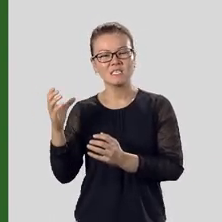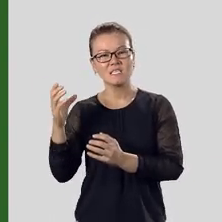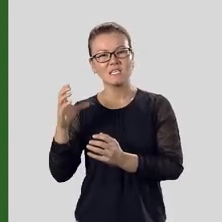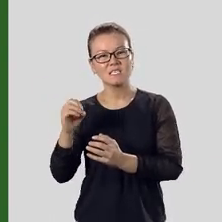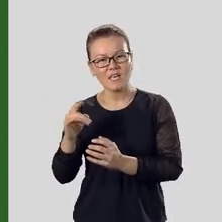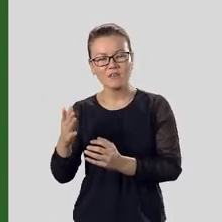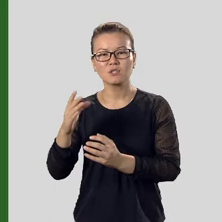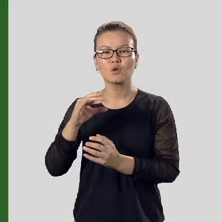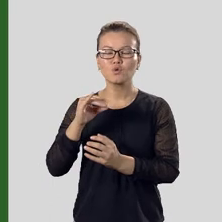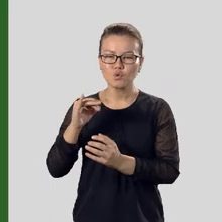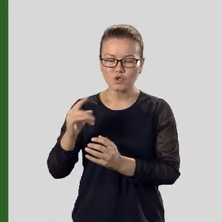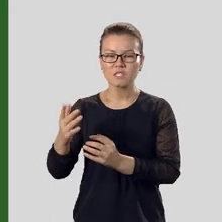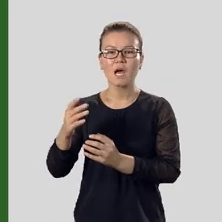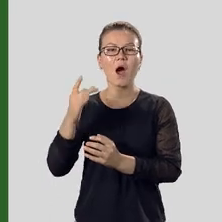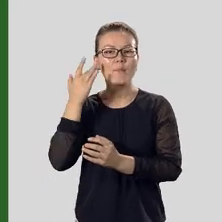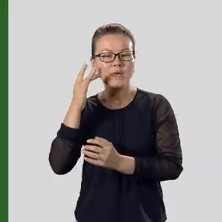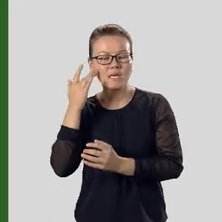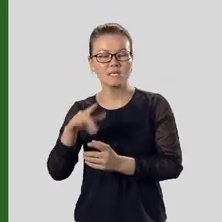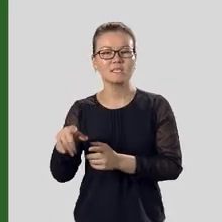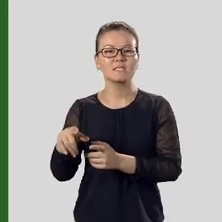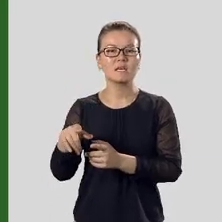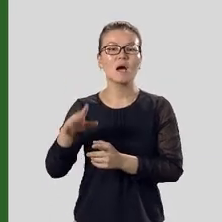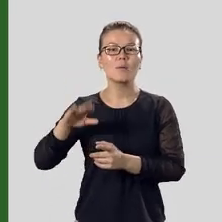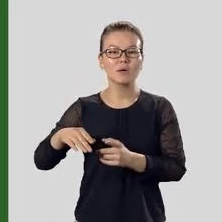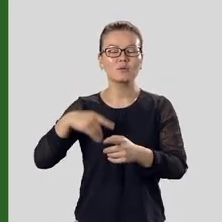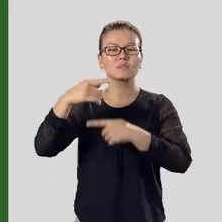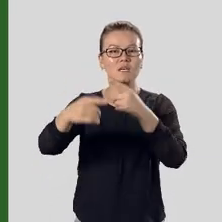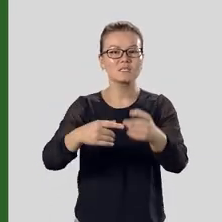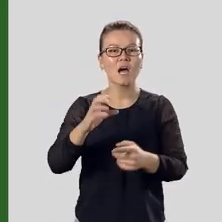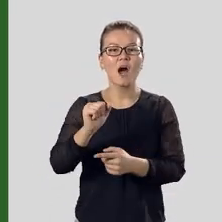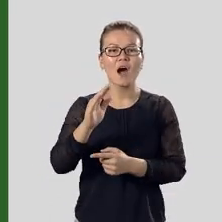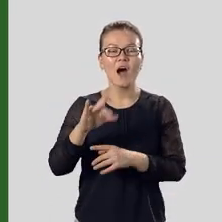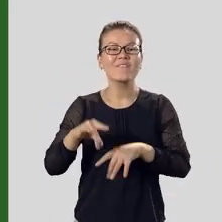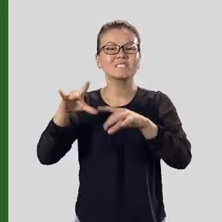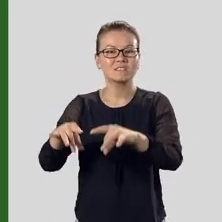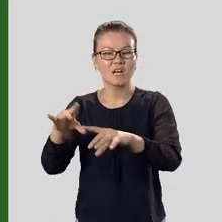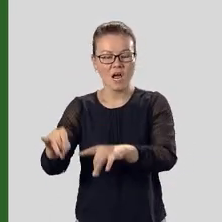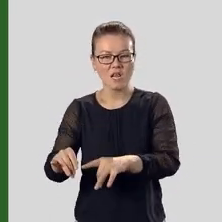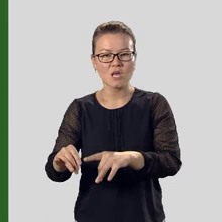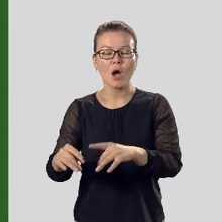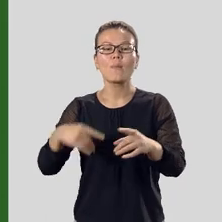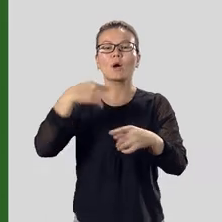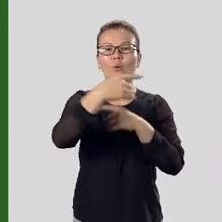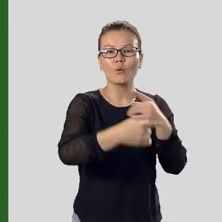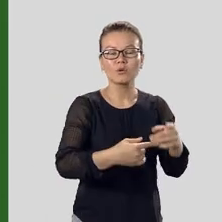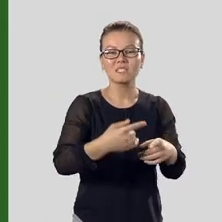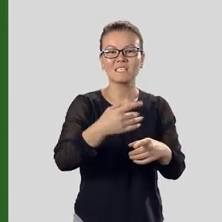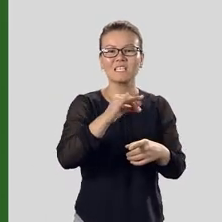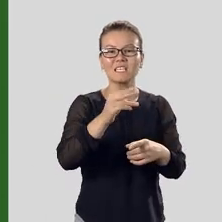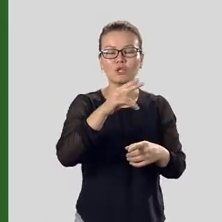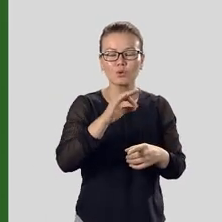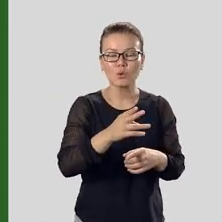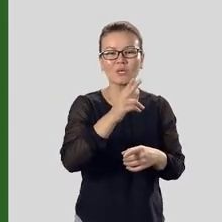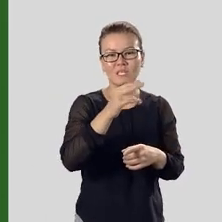и Южной Америки, далее тянется к Австралии, проходит через Индокитай,